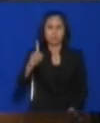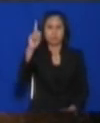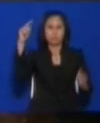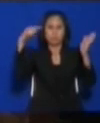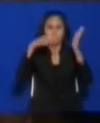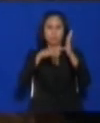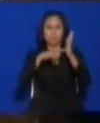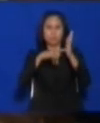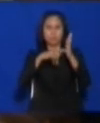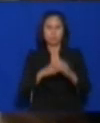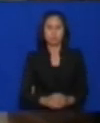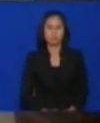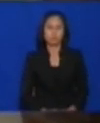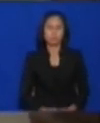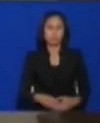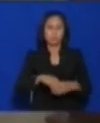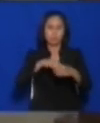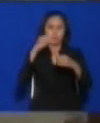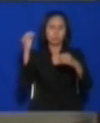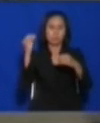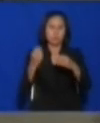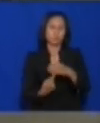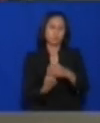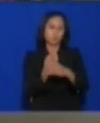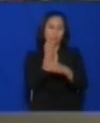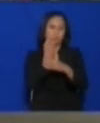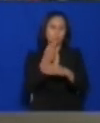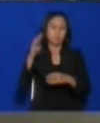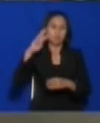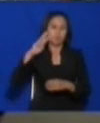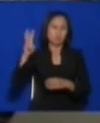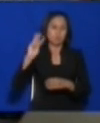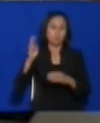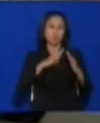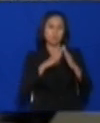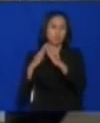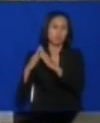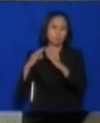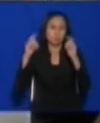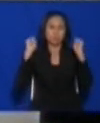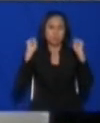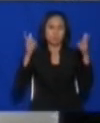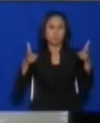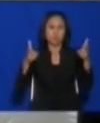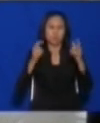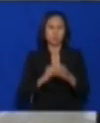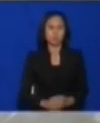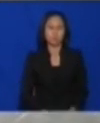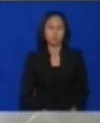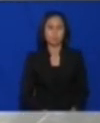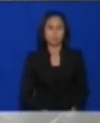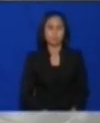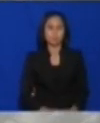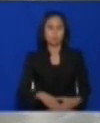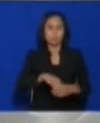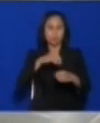berharap sekali kepada seluruh Pasangan calon manfaatkanlah kesempatan yang baik ini untuk menyampaikan